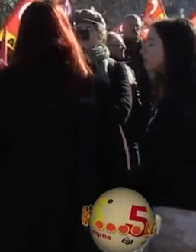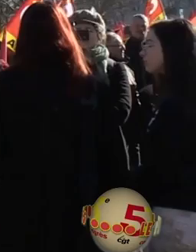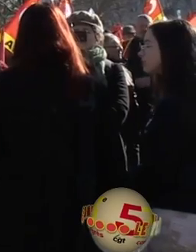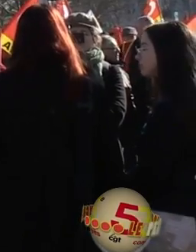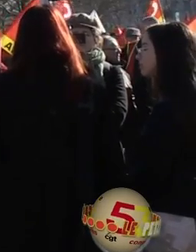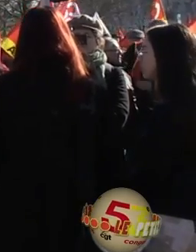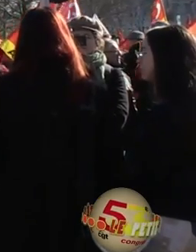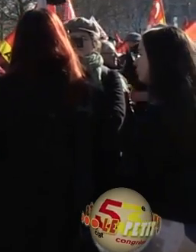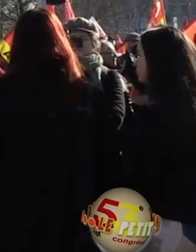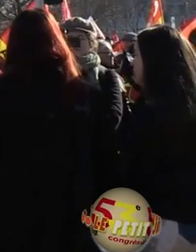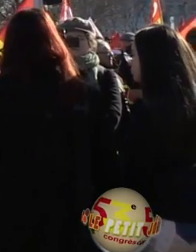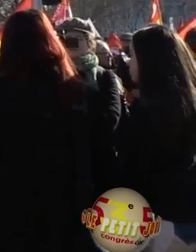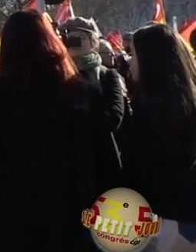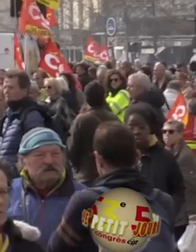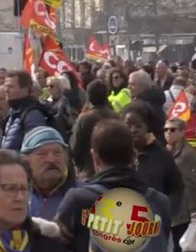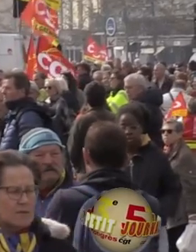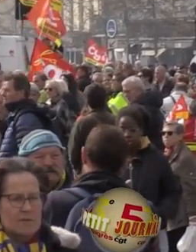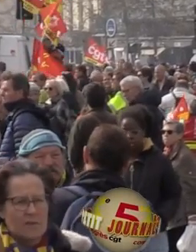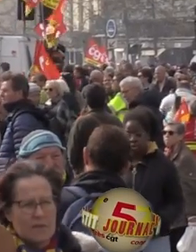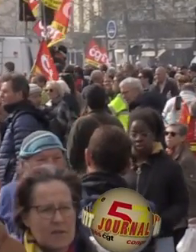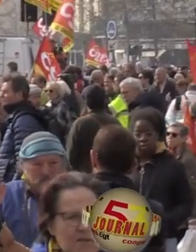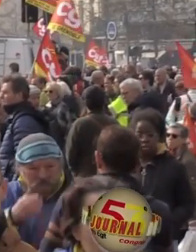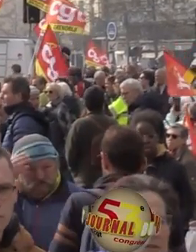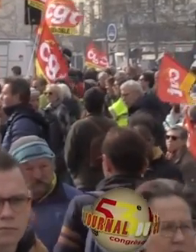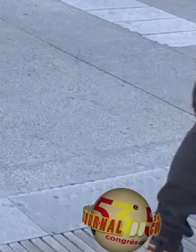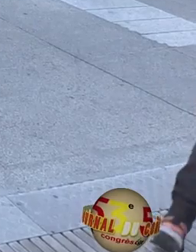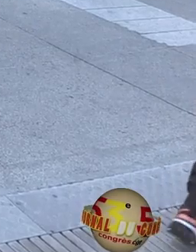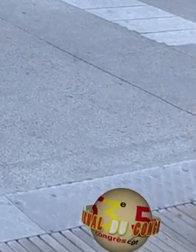force extraordinaire. Donc on est là, on est content d'y être.